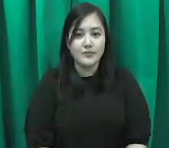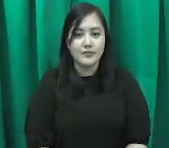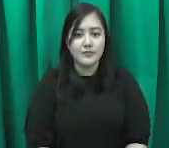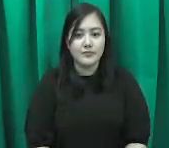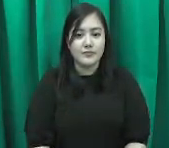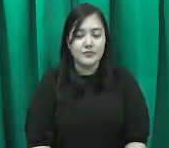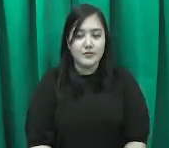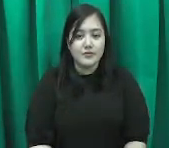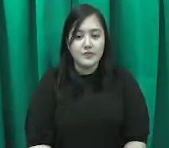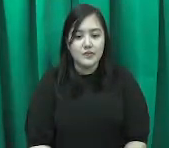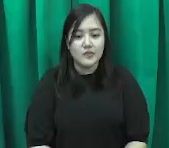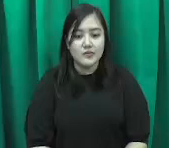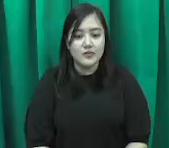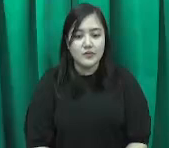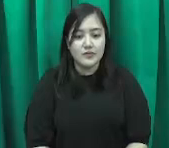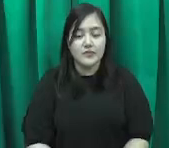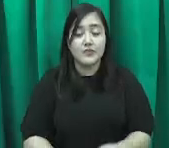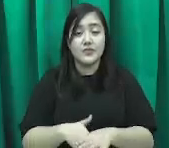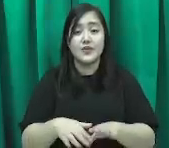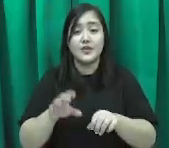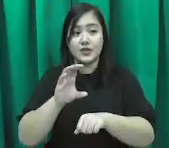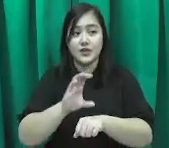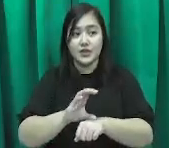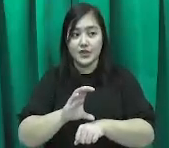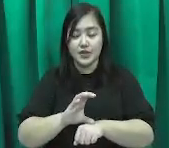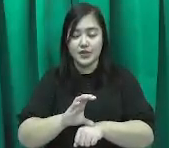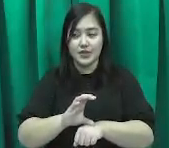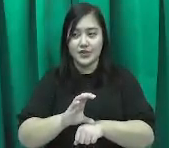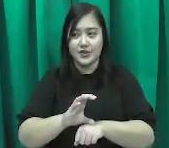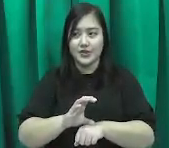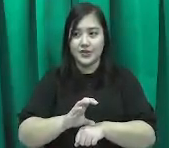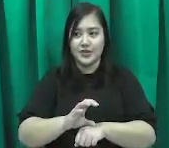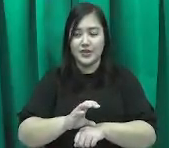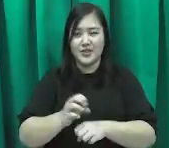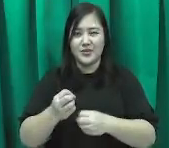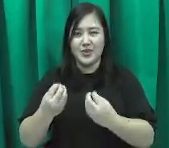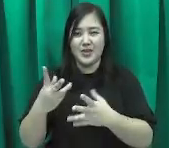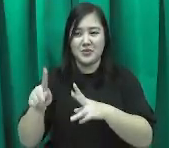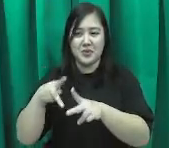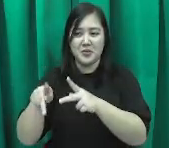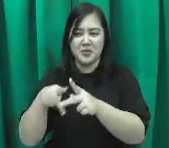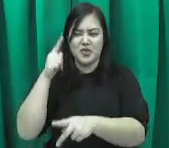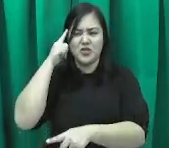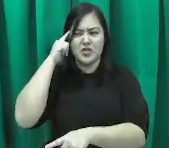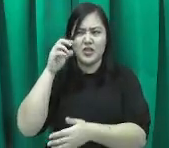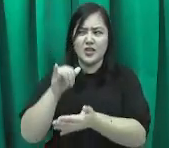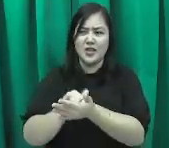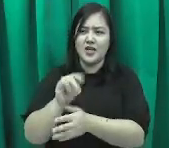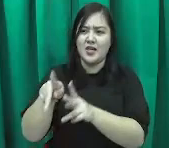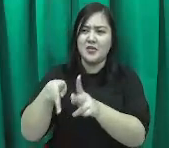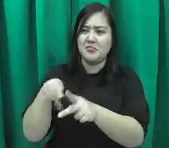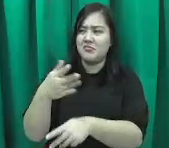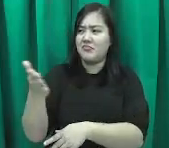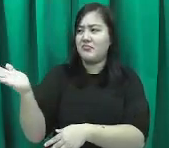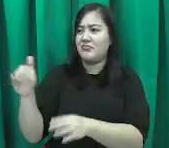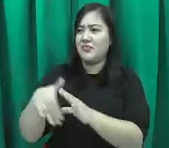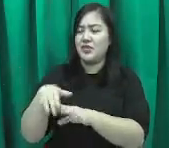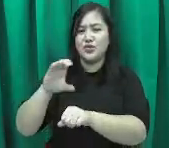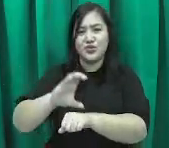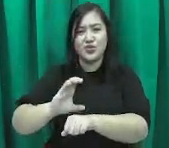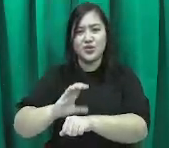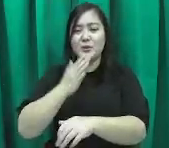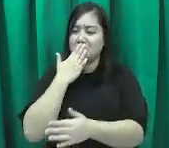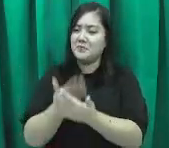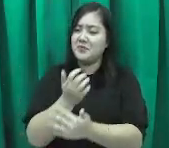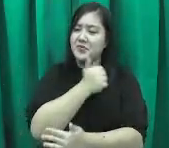kasi ang pag-iisip ng tao ay mabait sila. Yeah. Pero pag dito na pangalang eh, di ba? How much